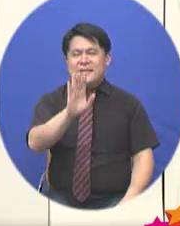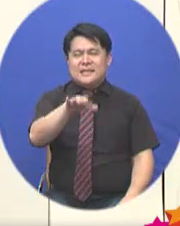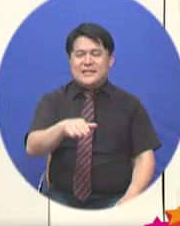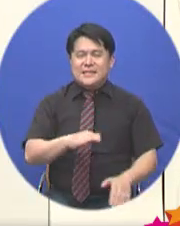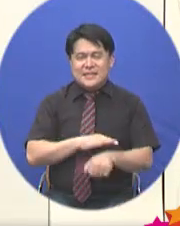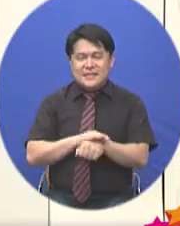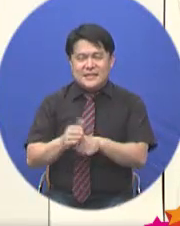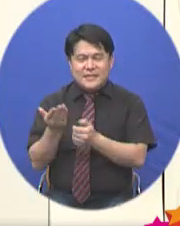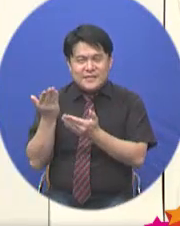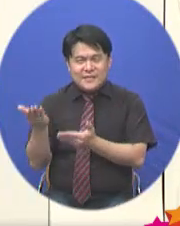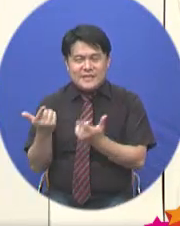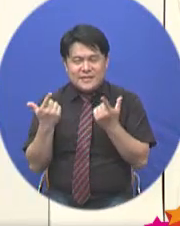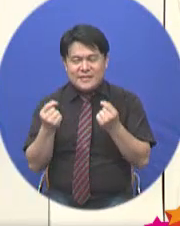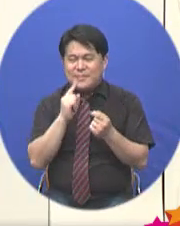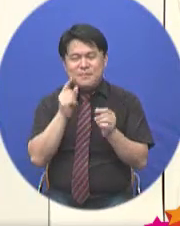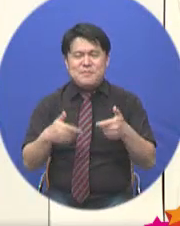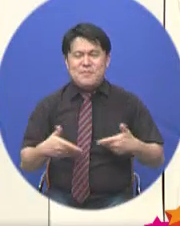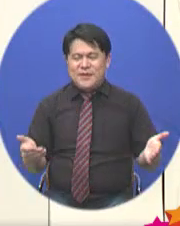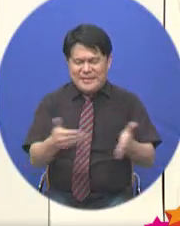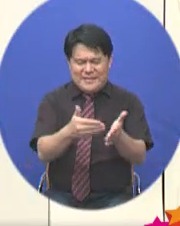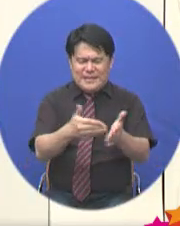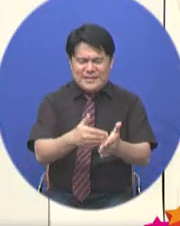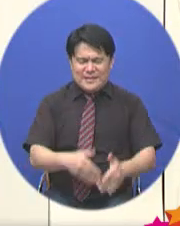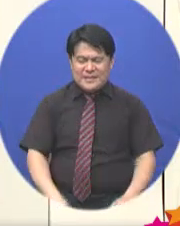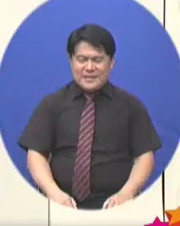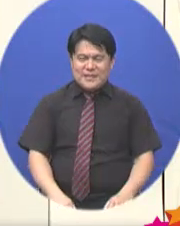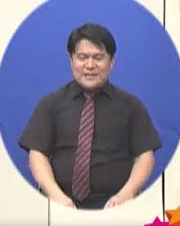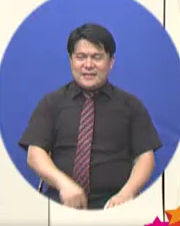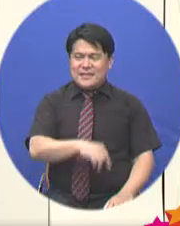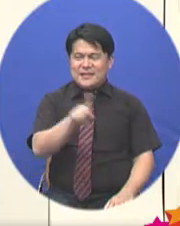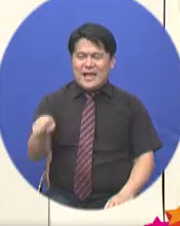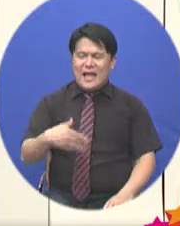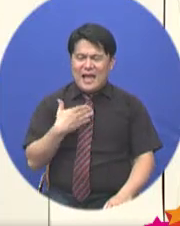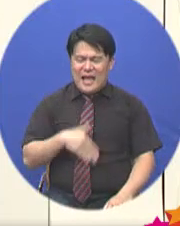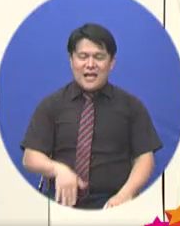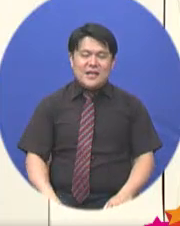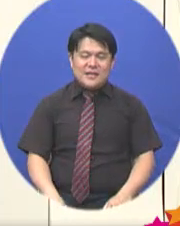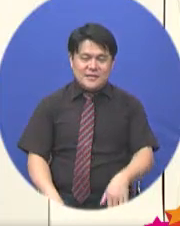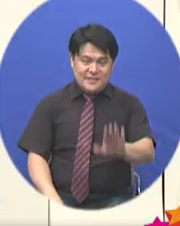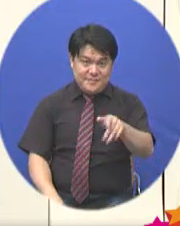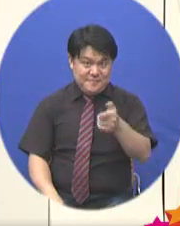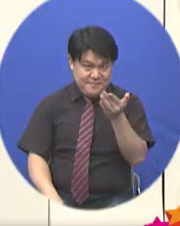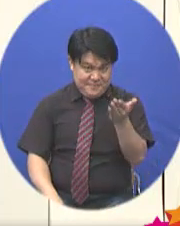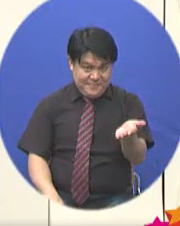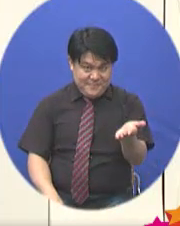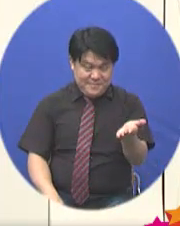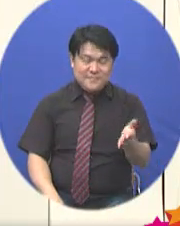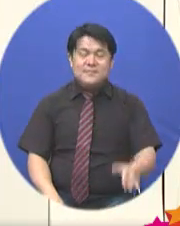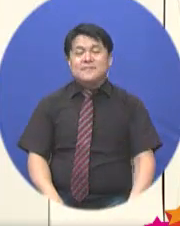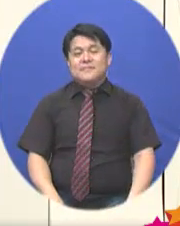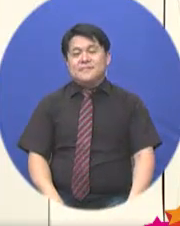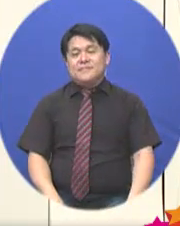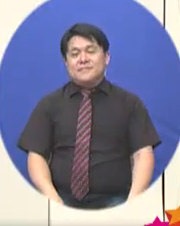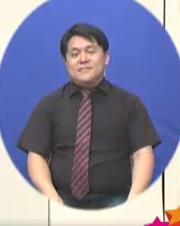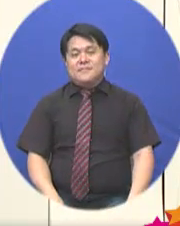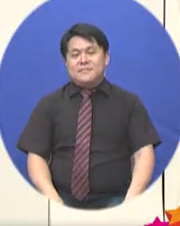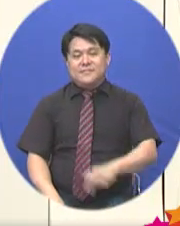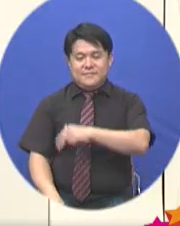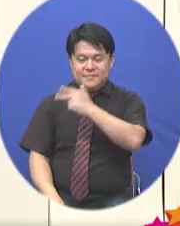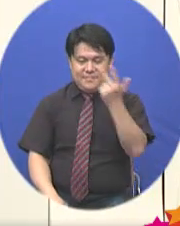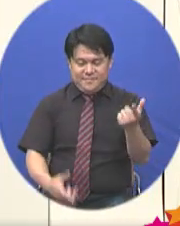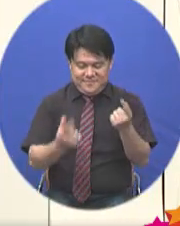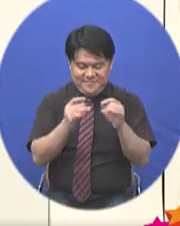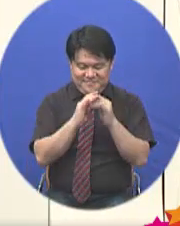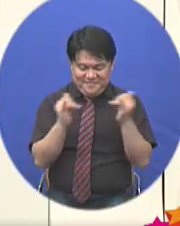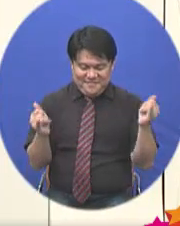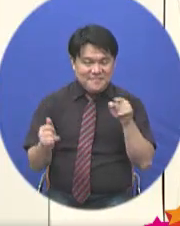것 같은데면 얘기 끝난 거예요. 맞아요. 네. 제가 보니까 최미란님이 네. 무지개 같으신